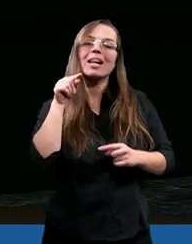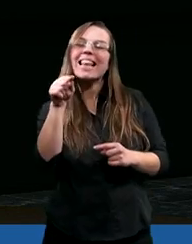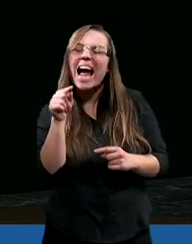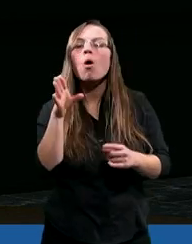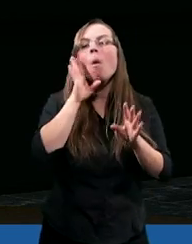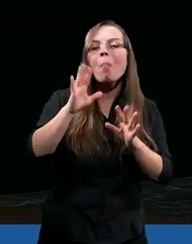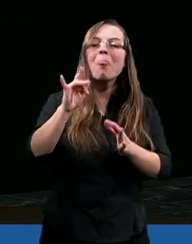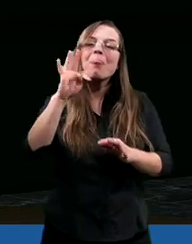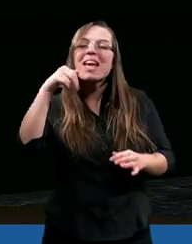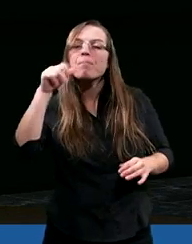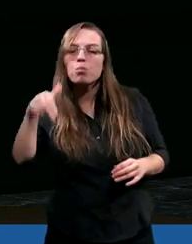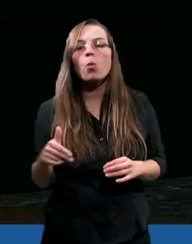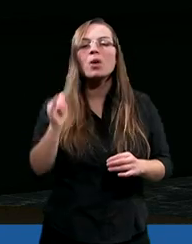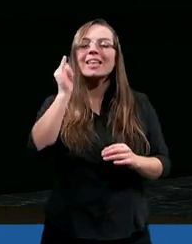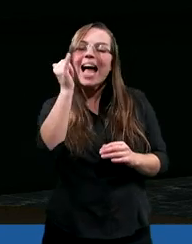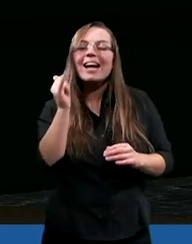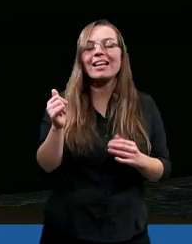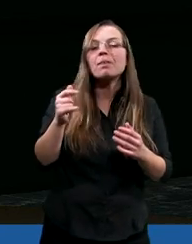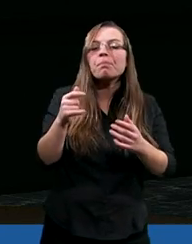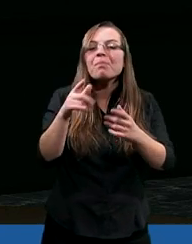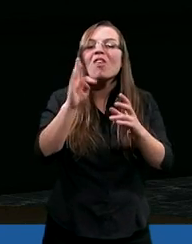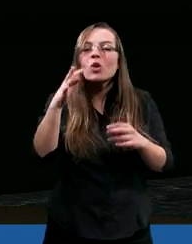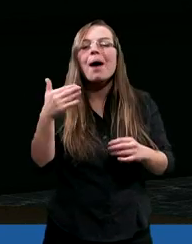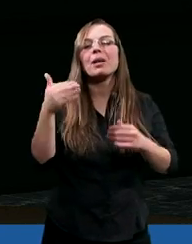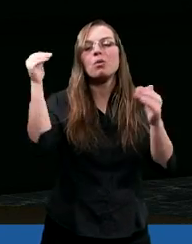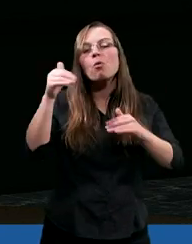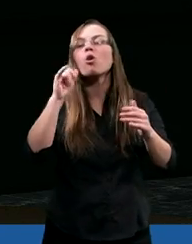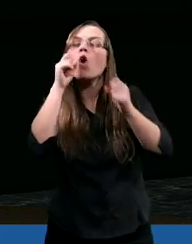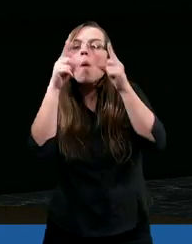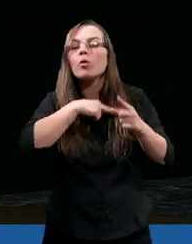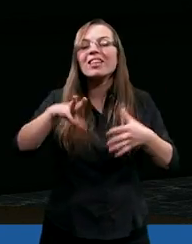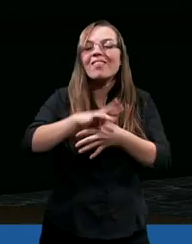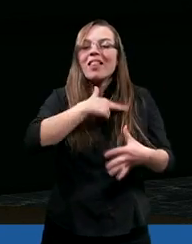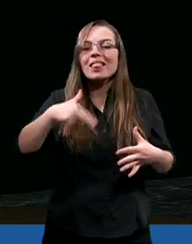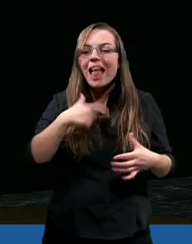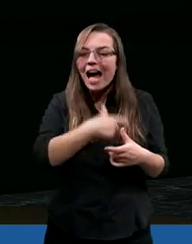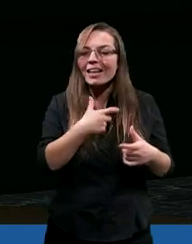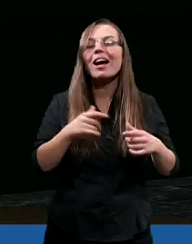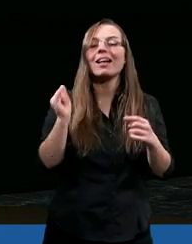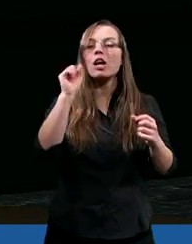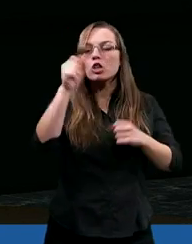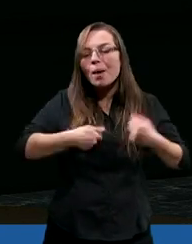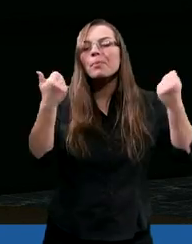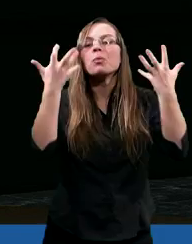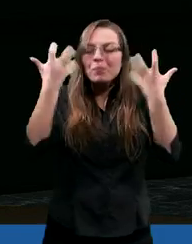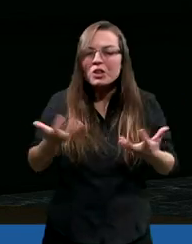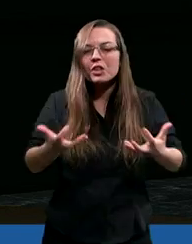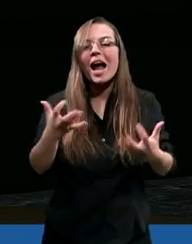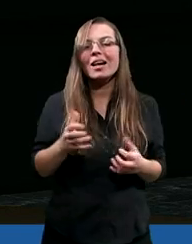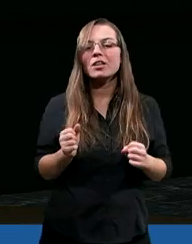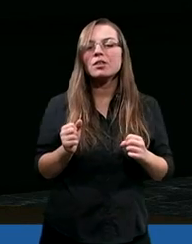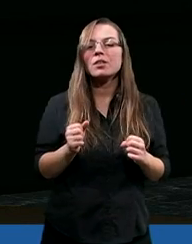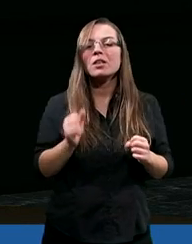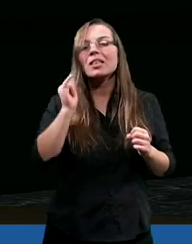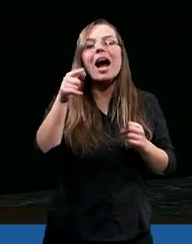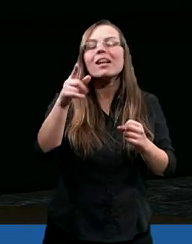typu jakieś ciągoty mogą w nas ludziach się budzić, że będziemy chcieli w jakiś